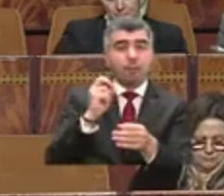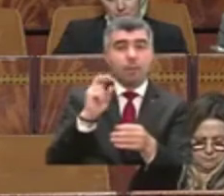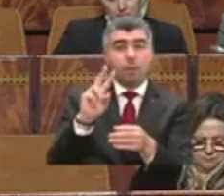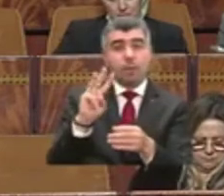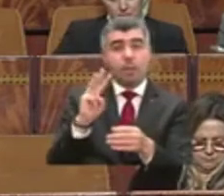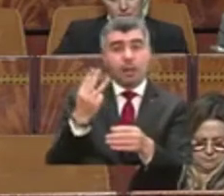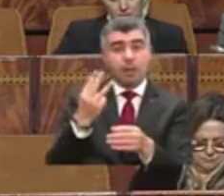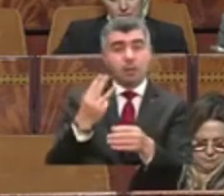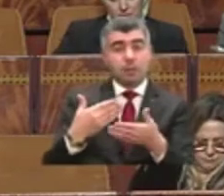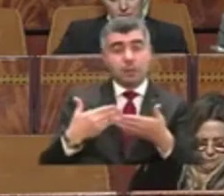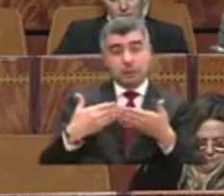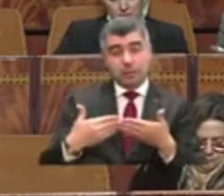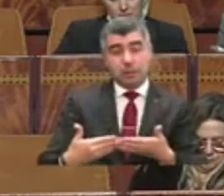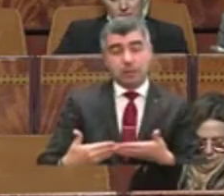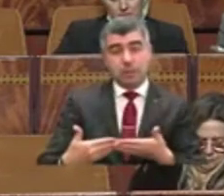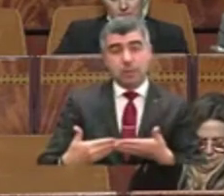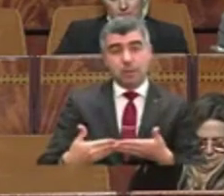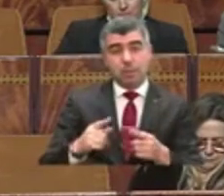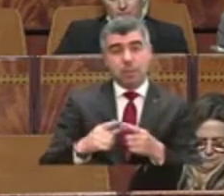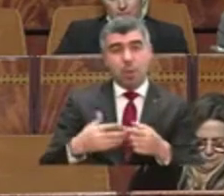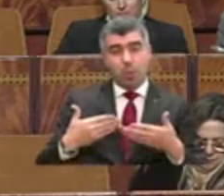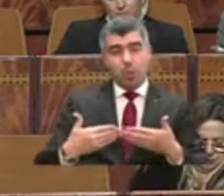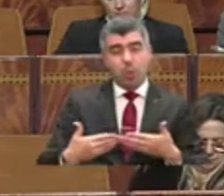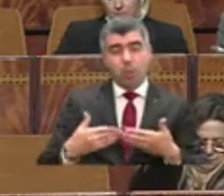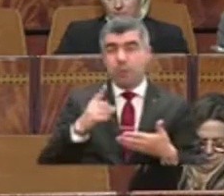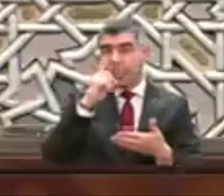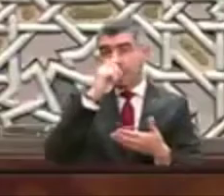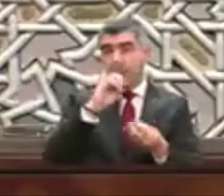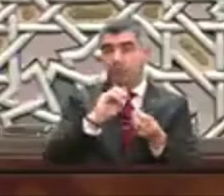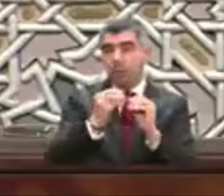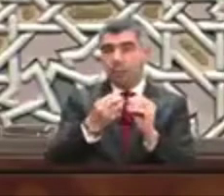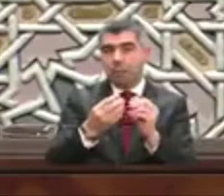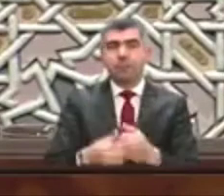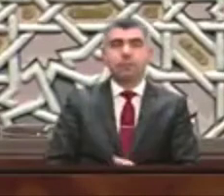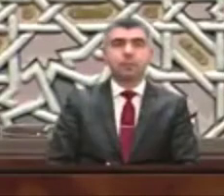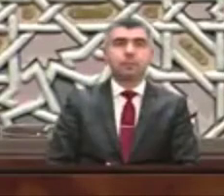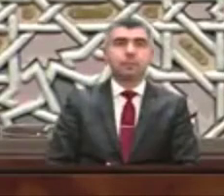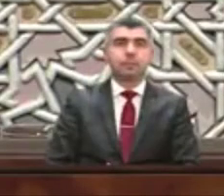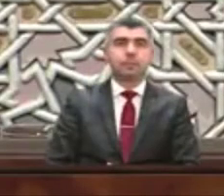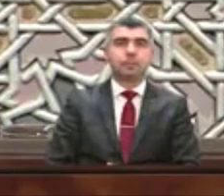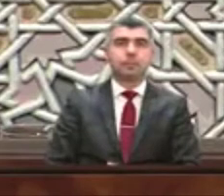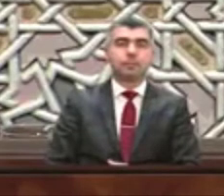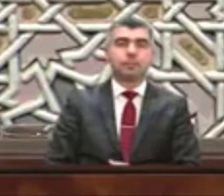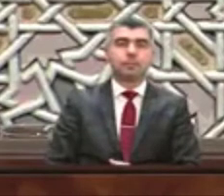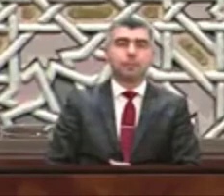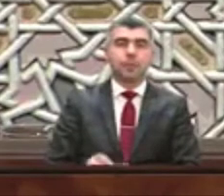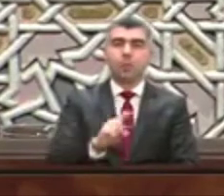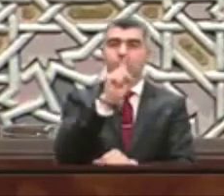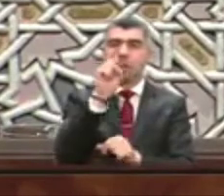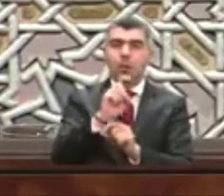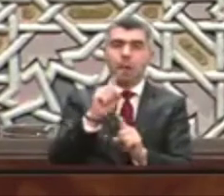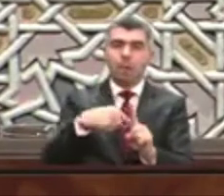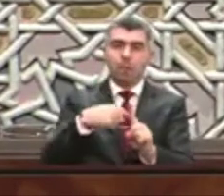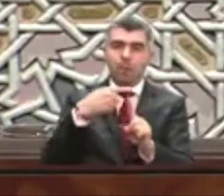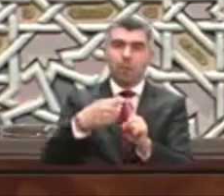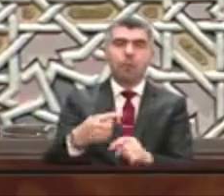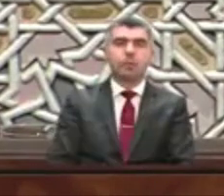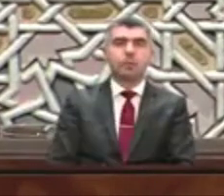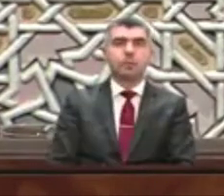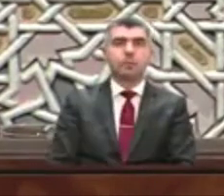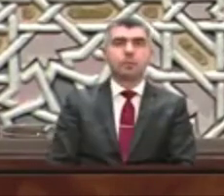2013، فما بالك بالحالة التي أصبحت عليها اليوم. وشكرا. شكرا سيد نائب محترم. هل هناك تعقيب إضافي في الموضوع؟